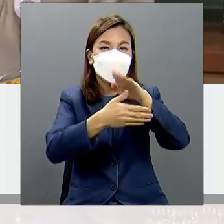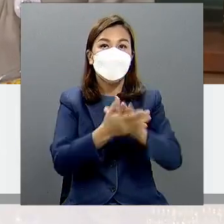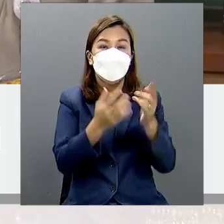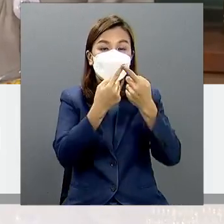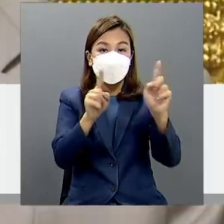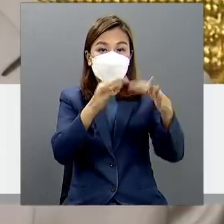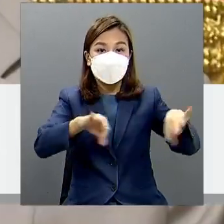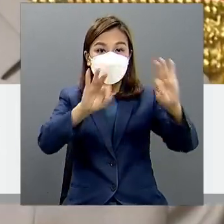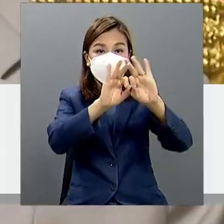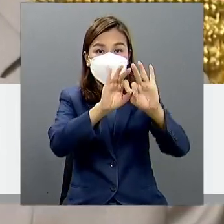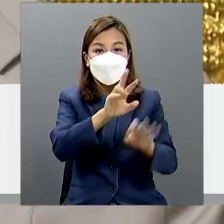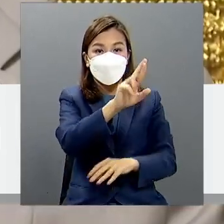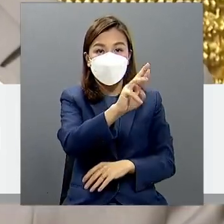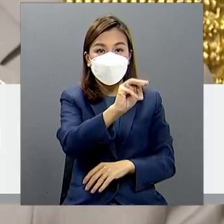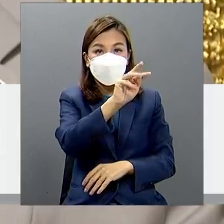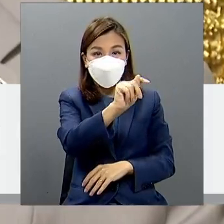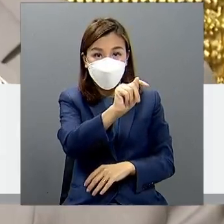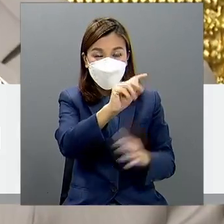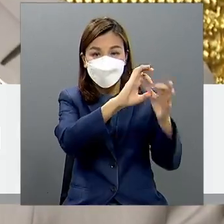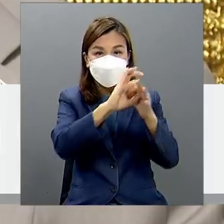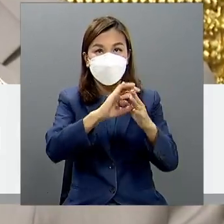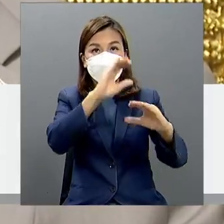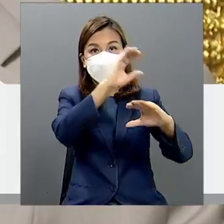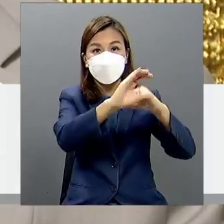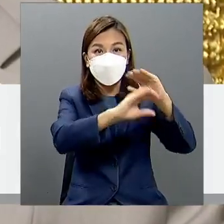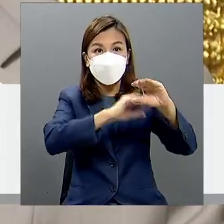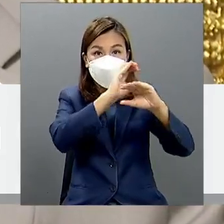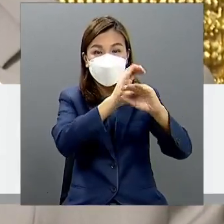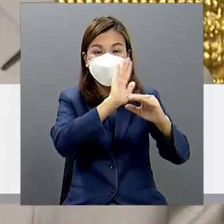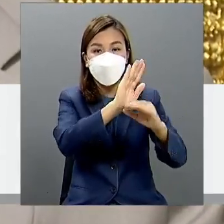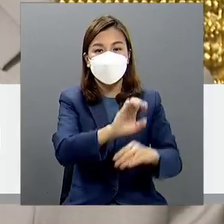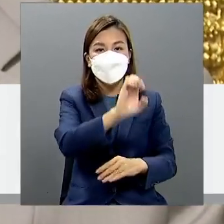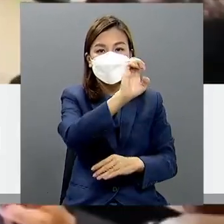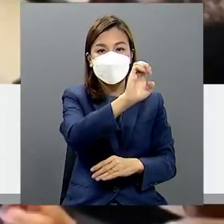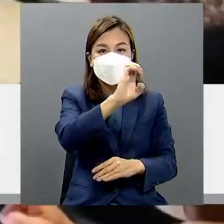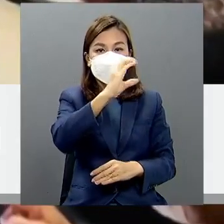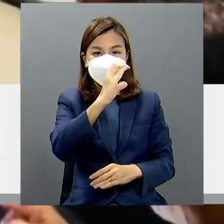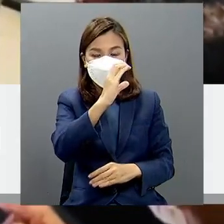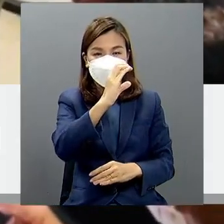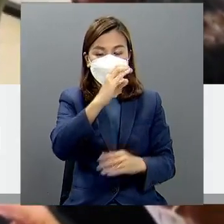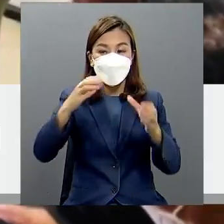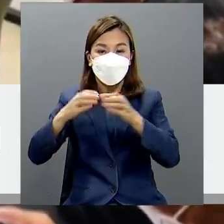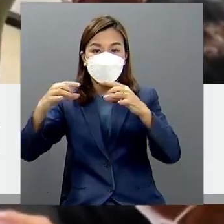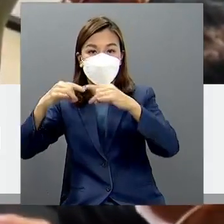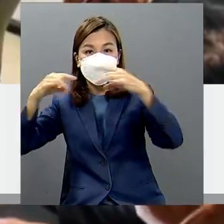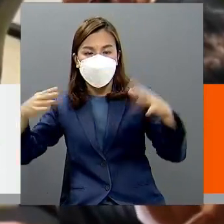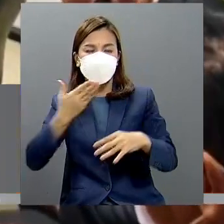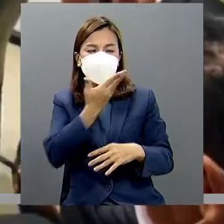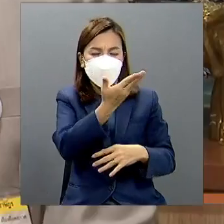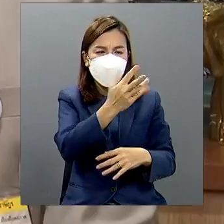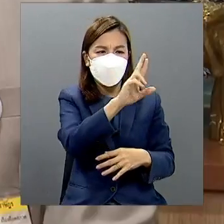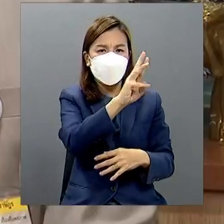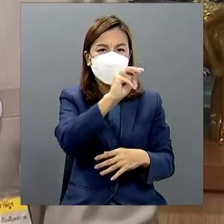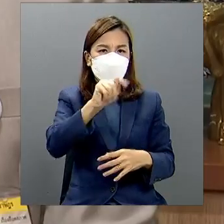ที่เกี่ยวข้องกับสัมปทานโครงการท่อส่งน้ำ EEC ค่ะซึ่งฝ่ายค้านนะคะเขาก็หวังให้มีการปรับรัฐมนตรีออกค่ะ น